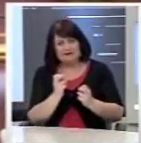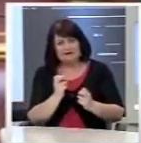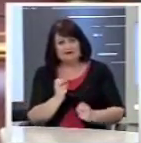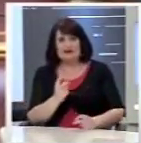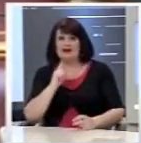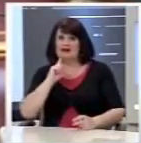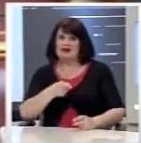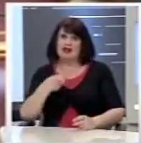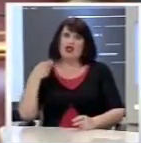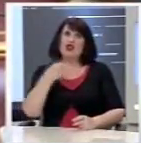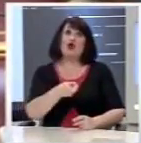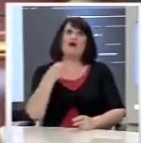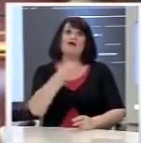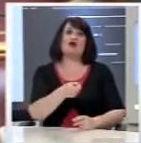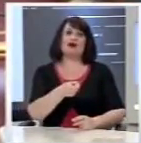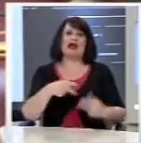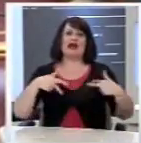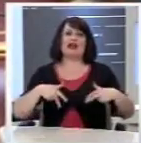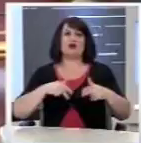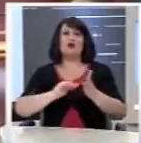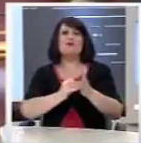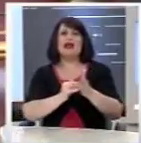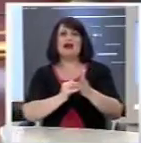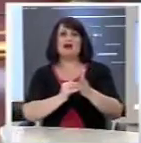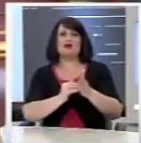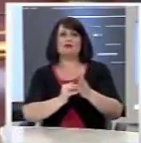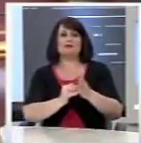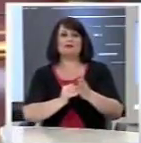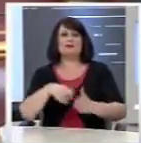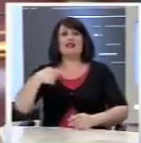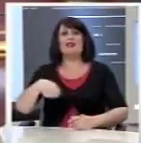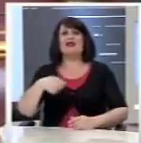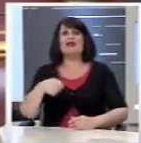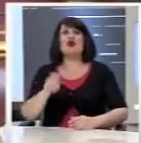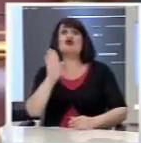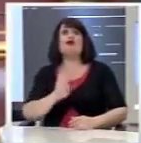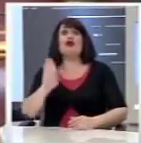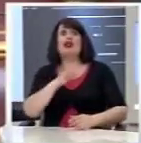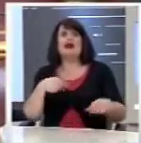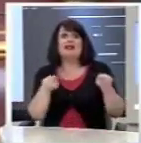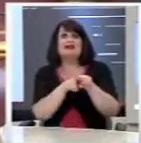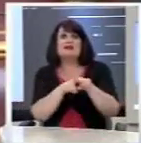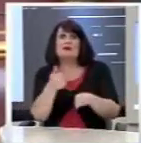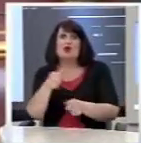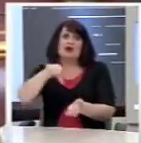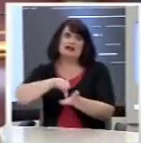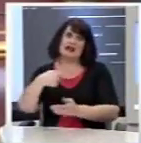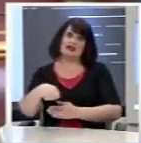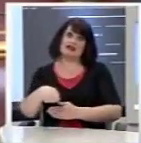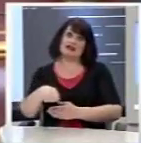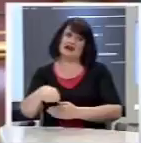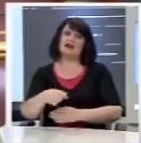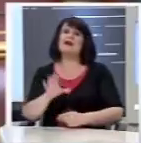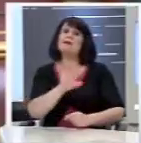δολοφονίας έντιμου κρατικού λειτουργού. Ξέρετε με ποιον δικηγόρο εμφανίστηκε, με τον κύριο Βορύδη που κάνει μόνο αστικά.